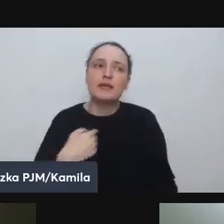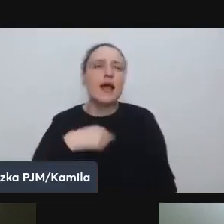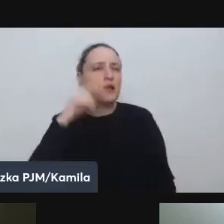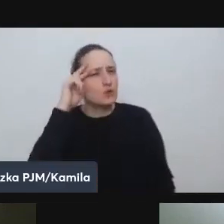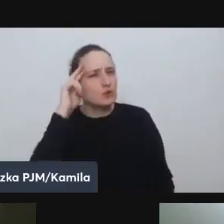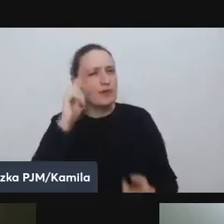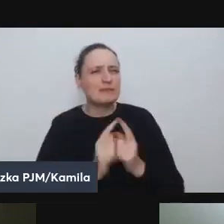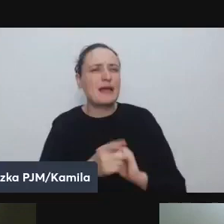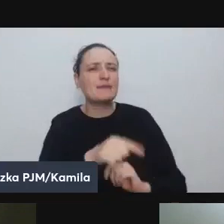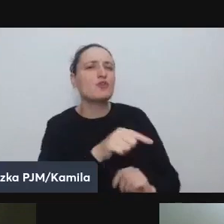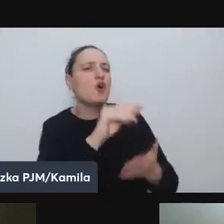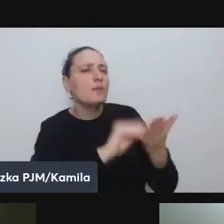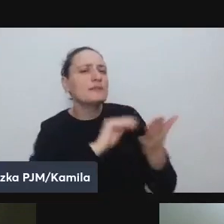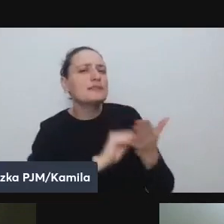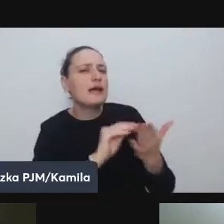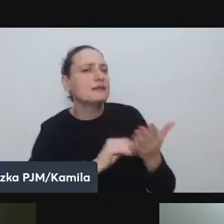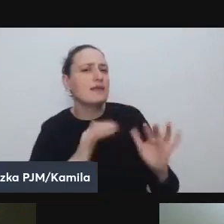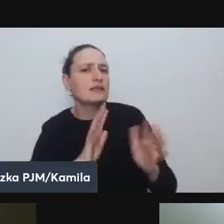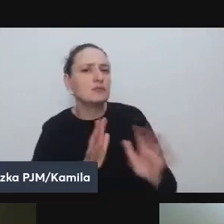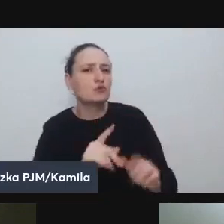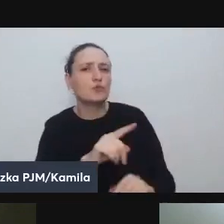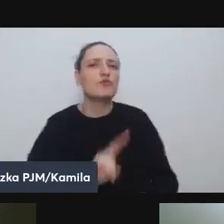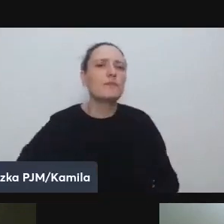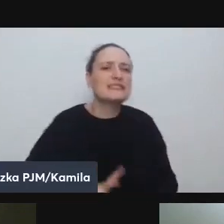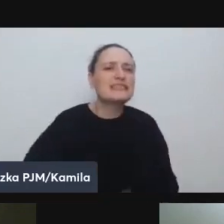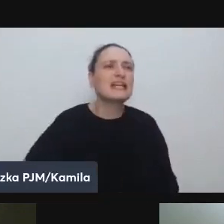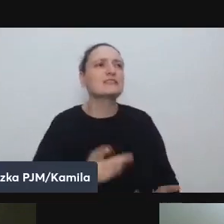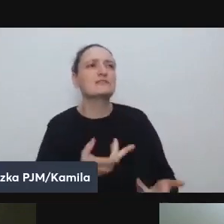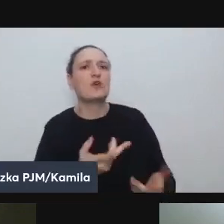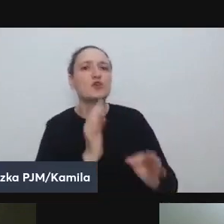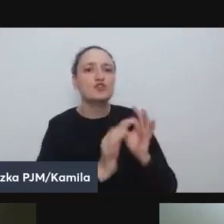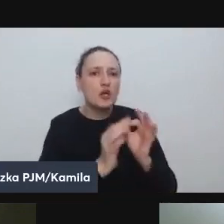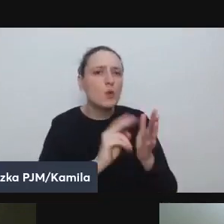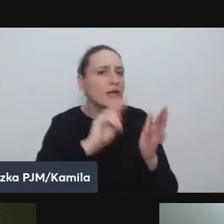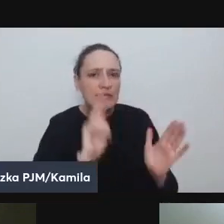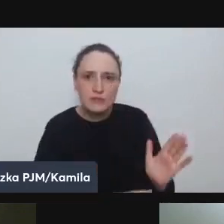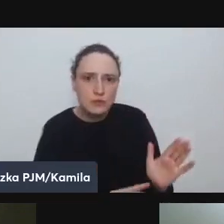były opisane, że jakoś ministerstwo chce rezygnować ze szczegółów,